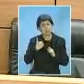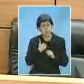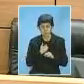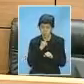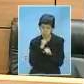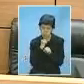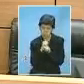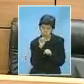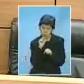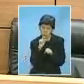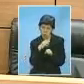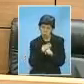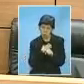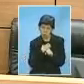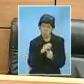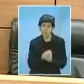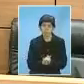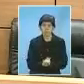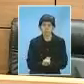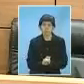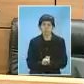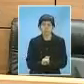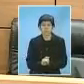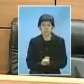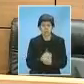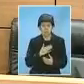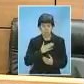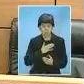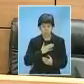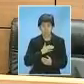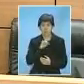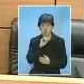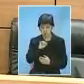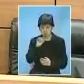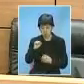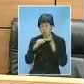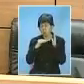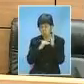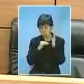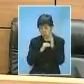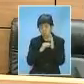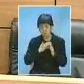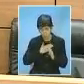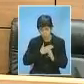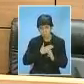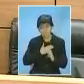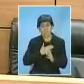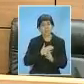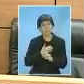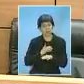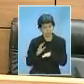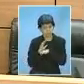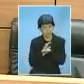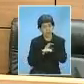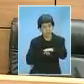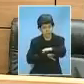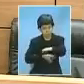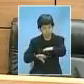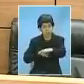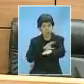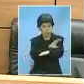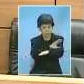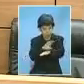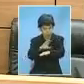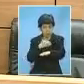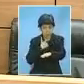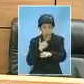ต้องเร่งดำเนินการท่านประธานครับผมในฐานะสสกทมผมเป็นผู้หนึ่งครับที่ใช้บริการรถไฟฟ้าใต้ดินและบน